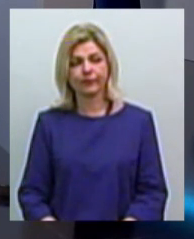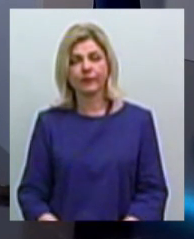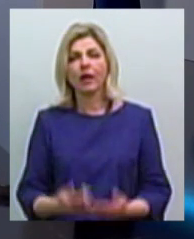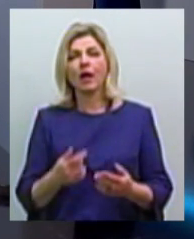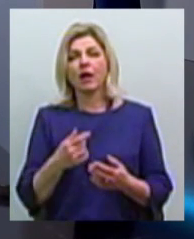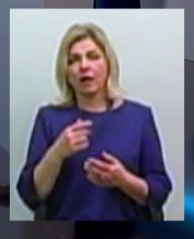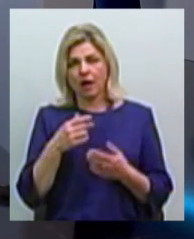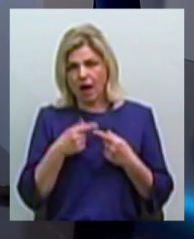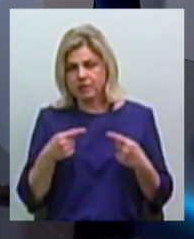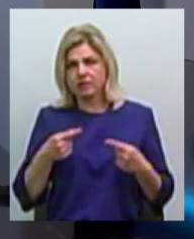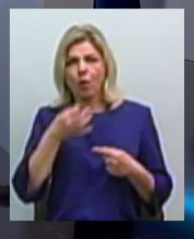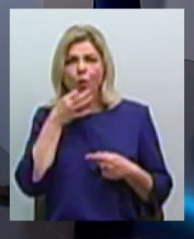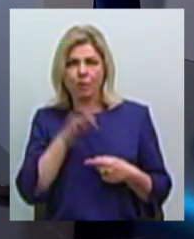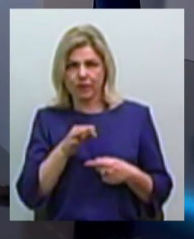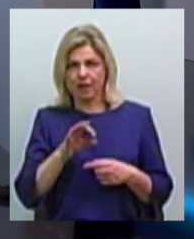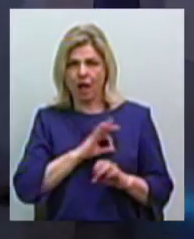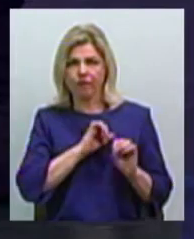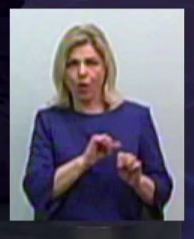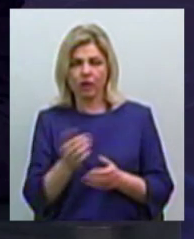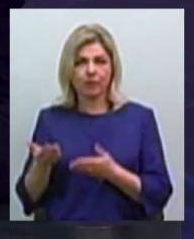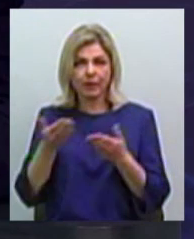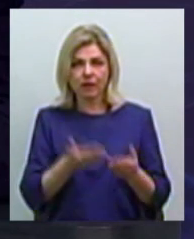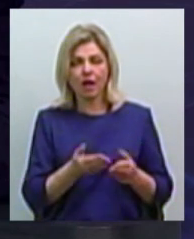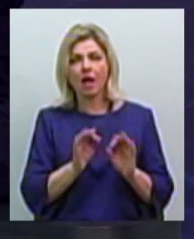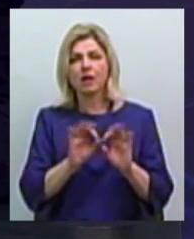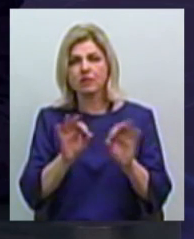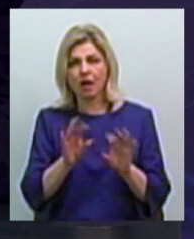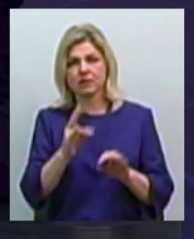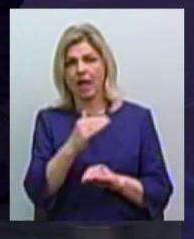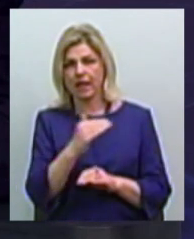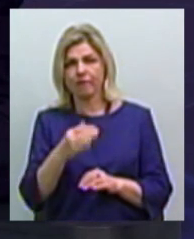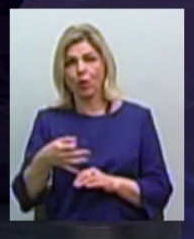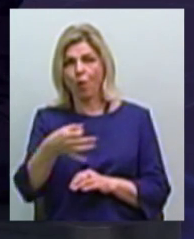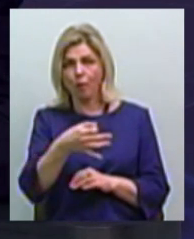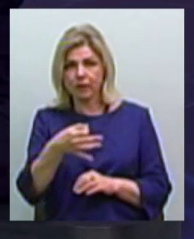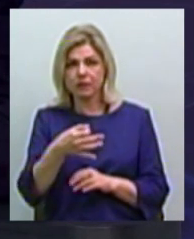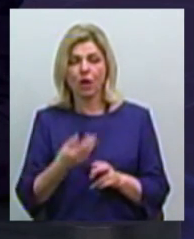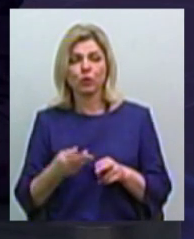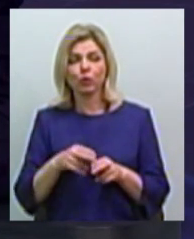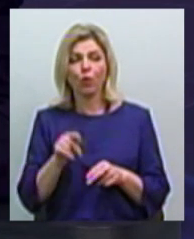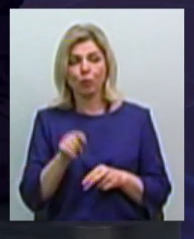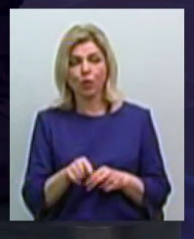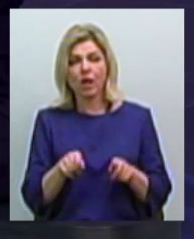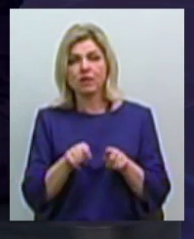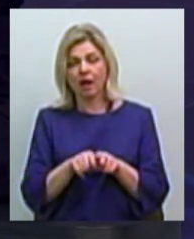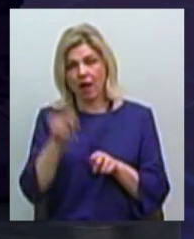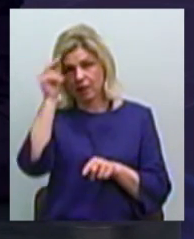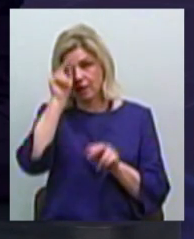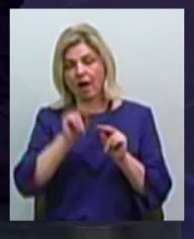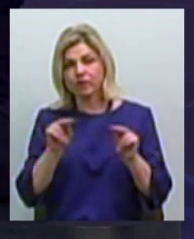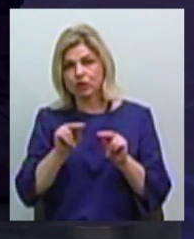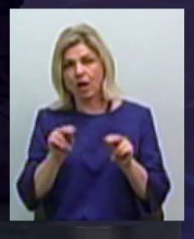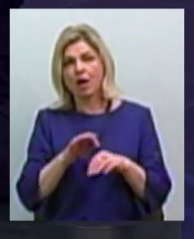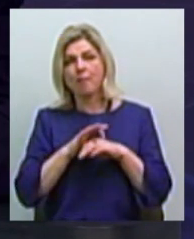компетентними фахівцями, кращими експертами на рівні міста, області. Тому, звичайно, таке навчання продовжується вже